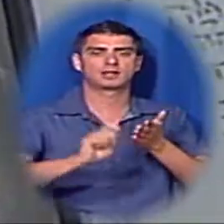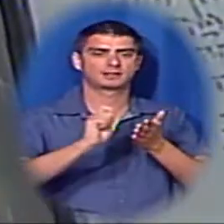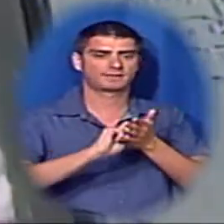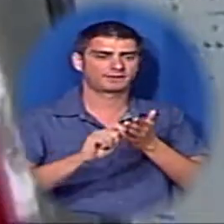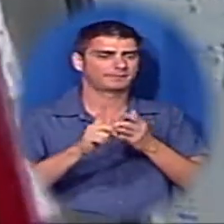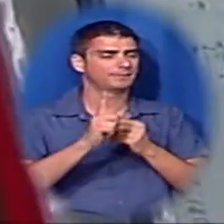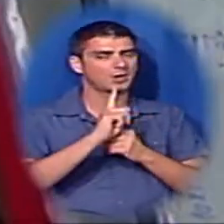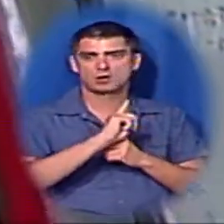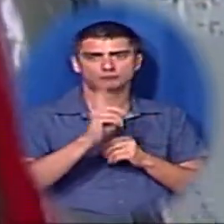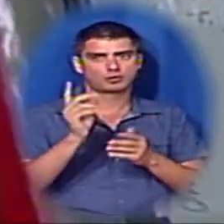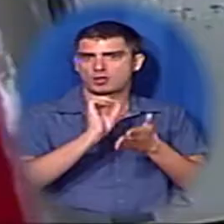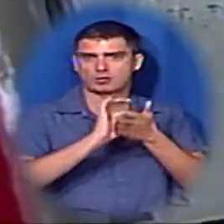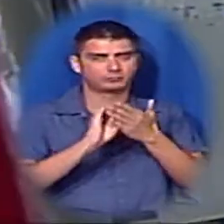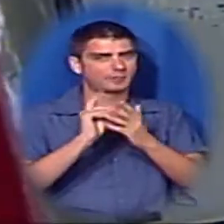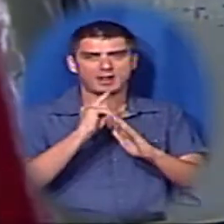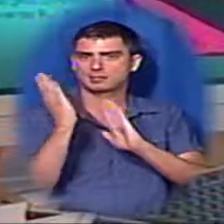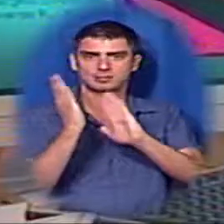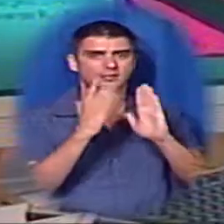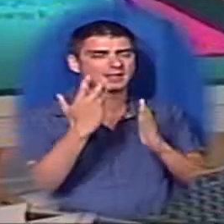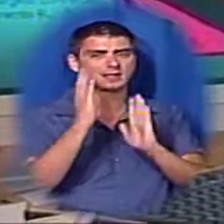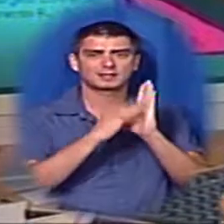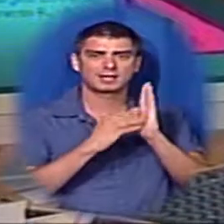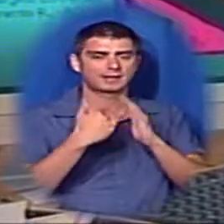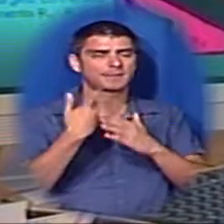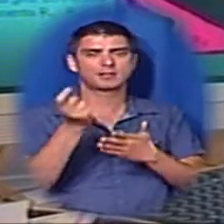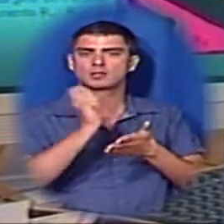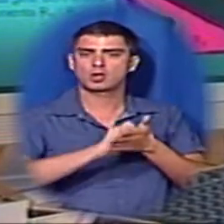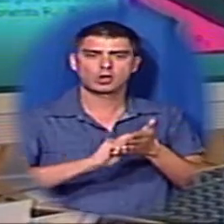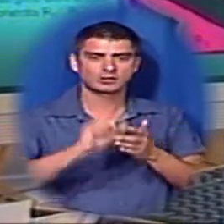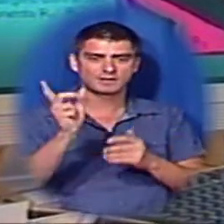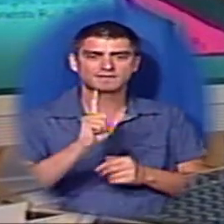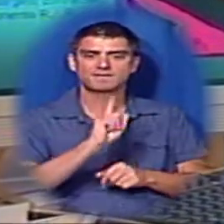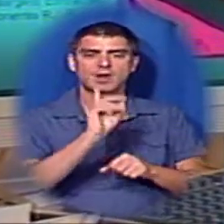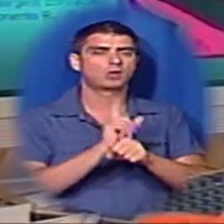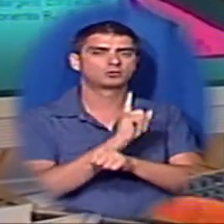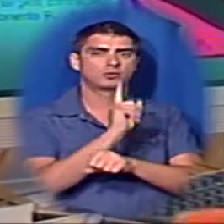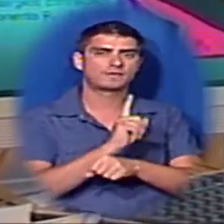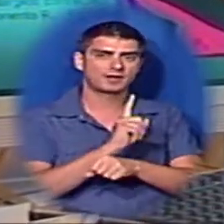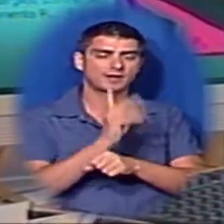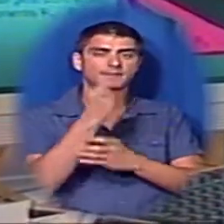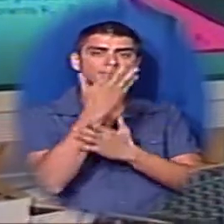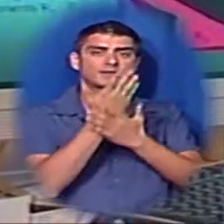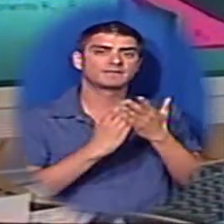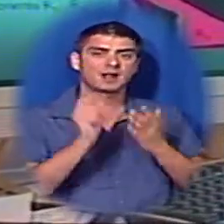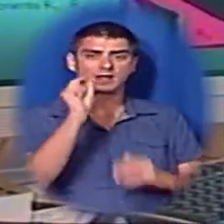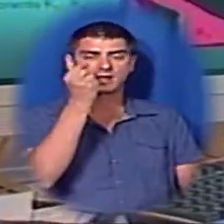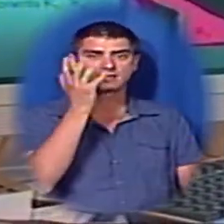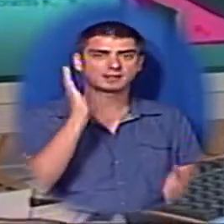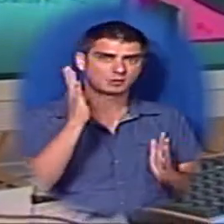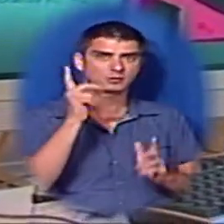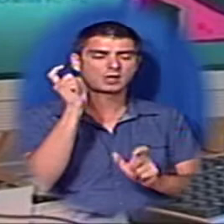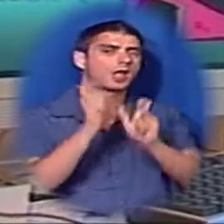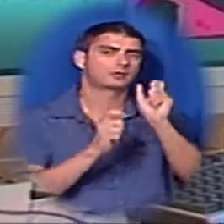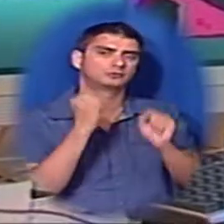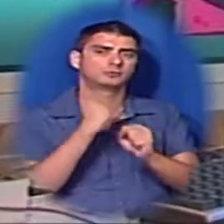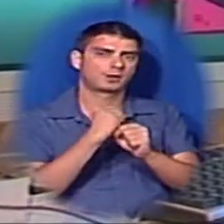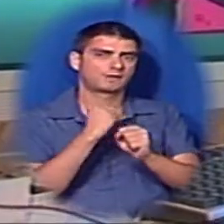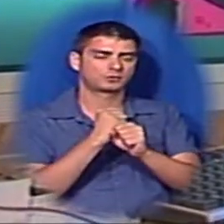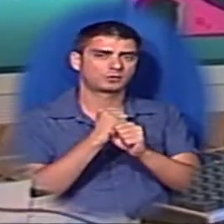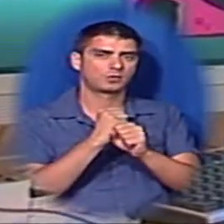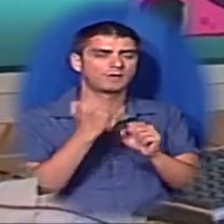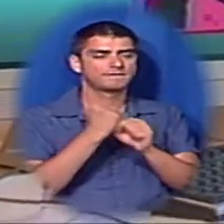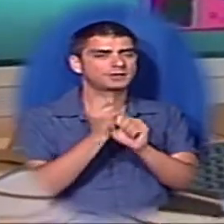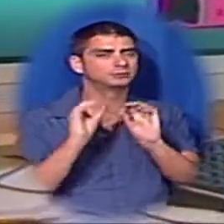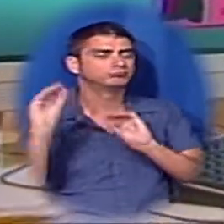לא מסווגים, לא לפי תאריך, לא לפי כותב, לא לפי תקופה. יש חלק קטן מאוד שאנשים עבדו וסיווגו